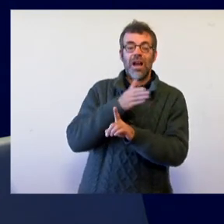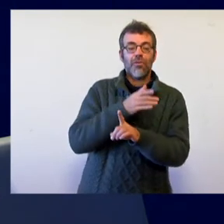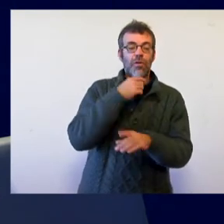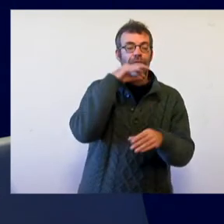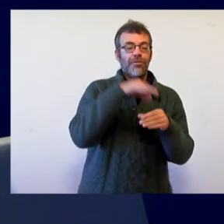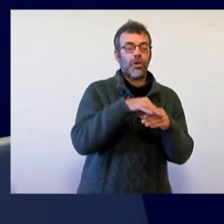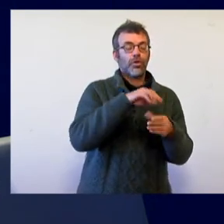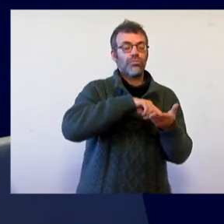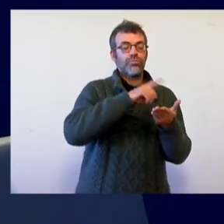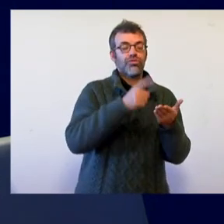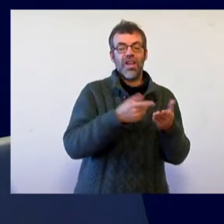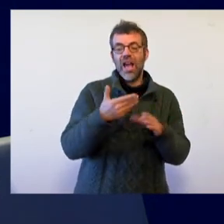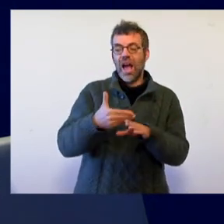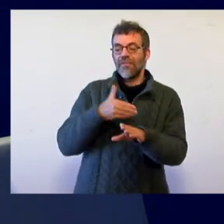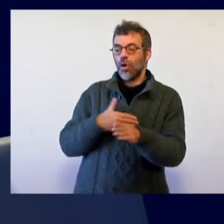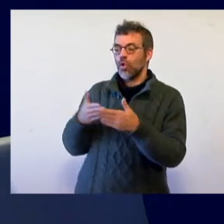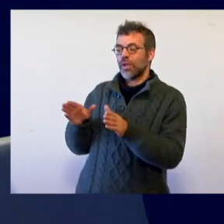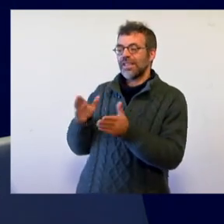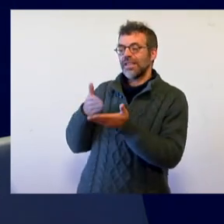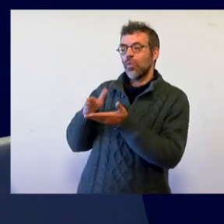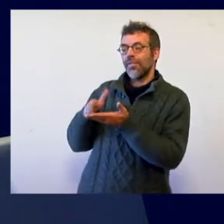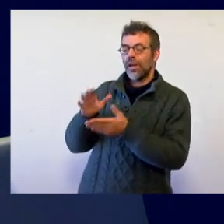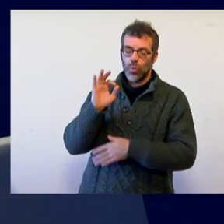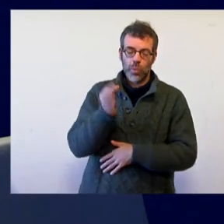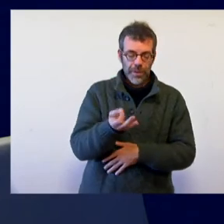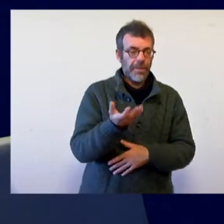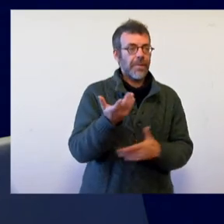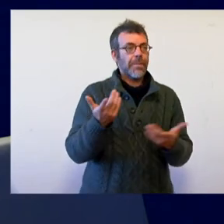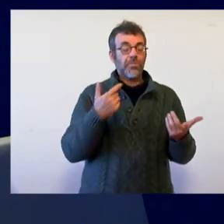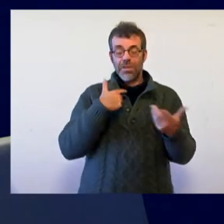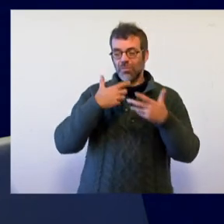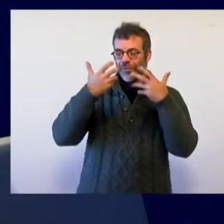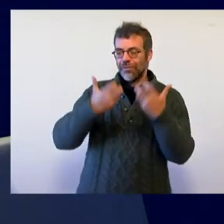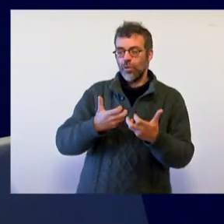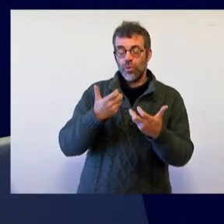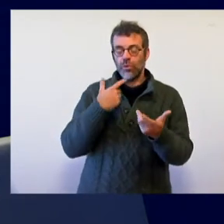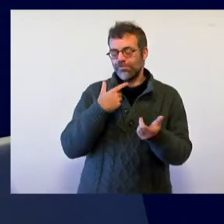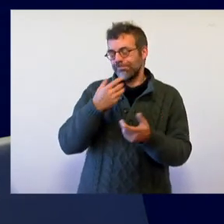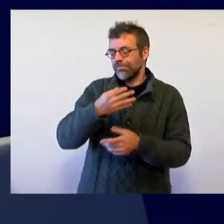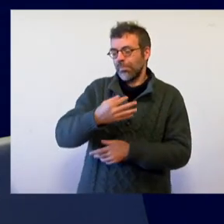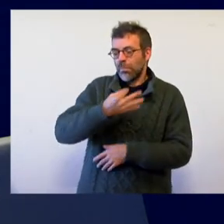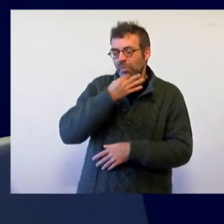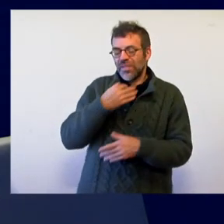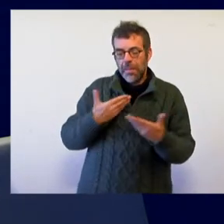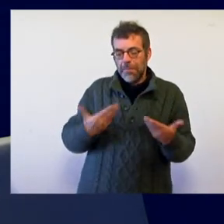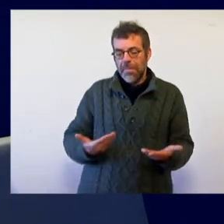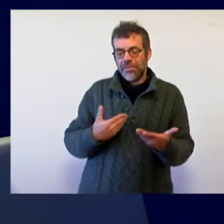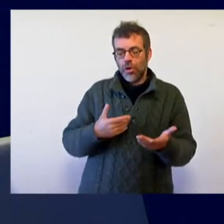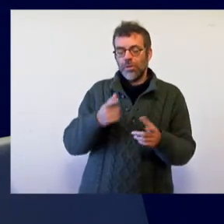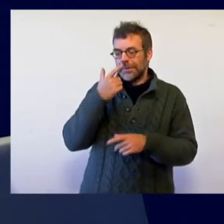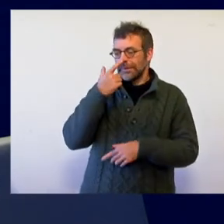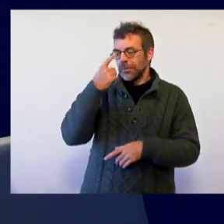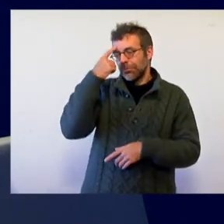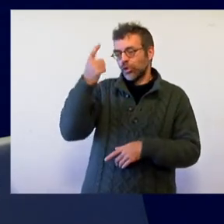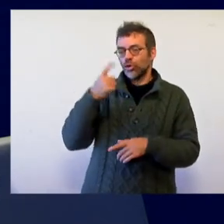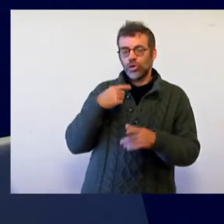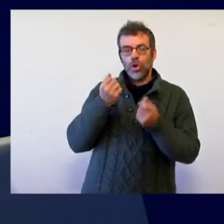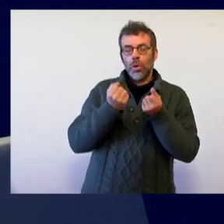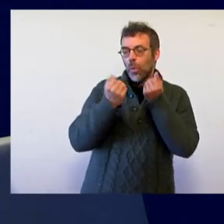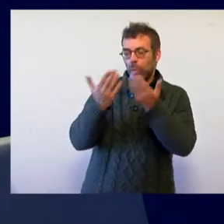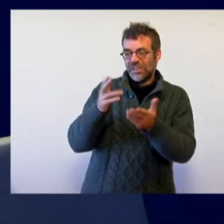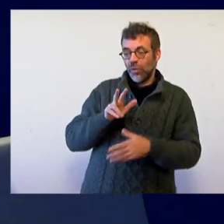être lancée dans les premières semaines de l'année, donc je me permets de la faire maintenant. Et qui, je pense, c'est une proposition qui fera en plus